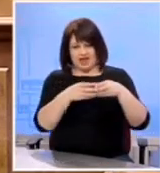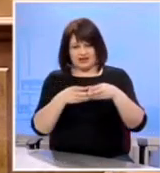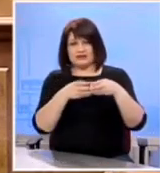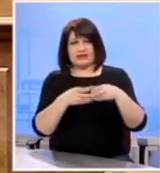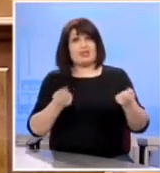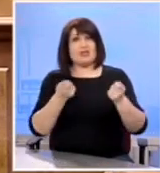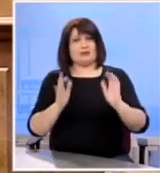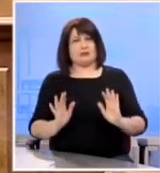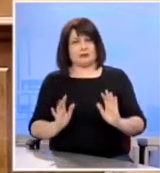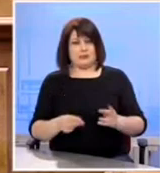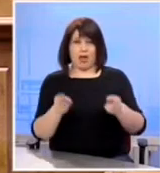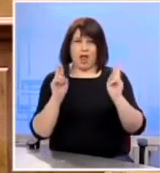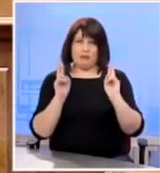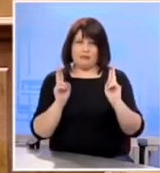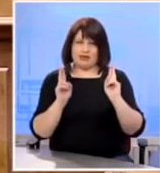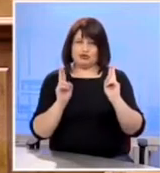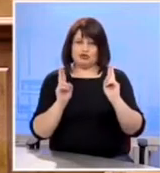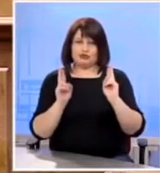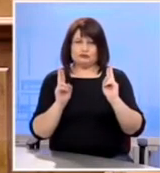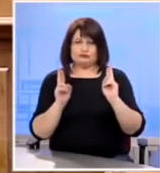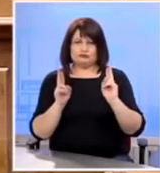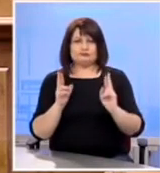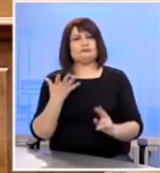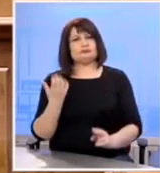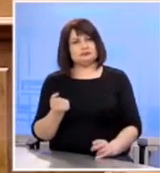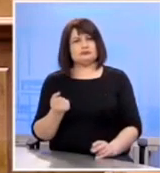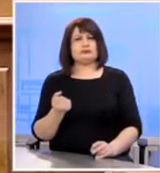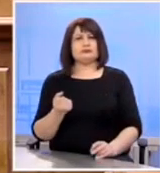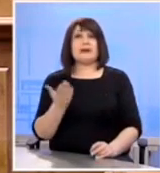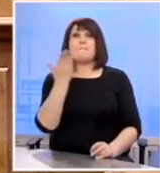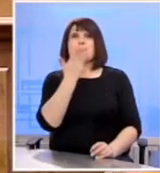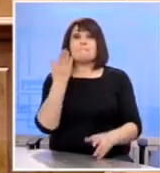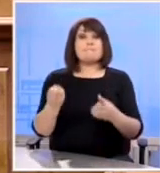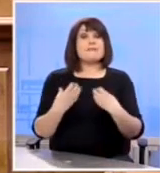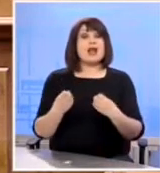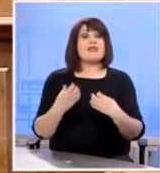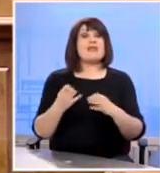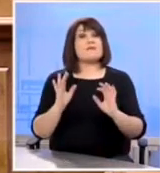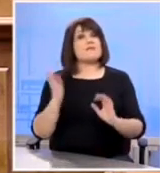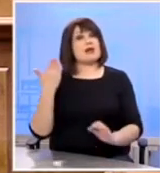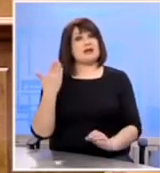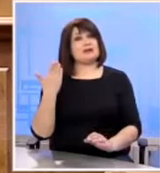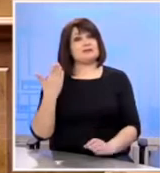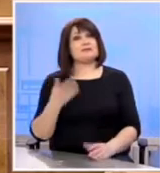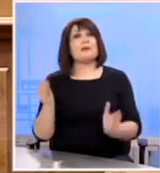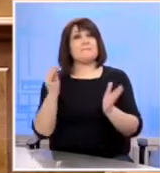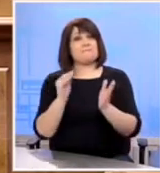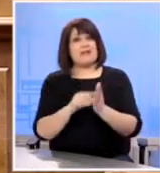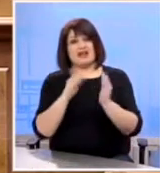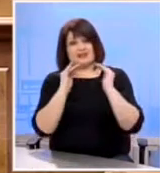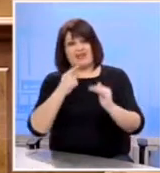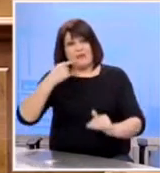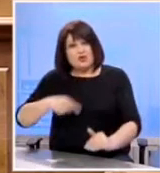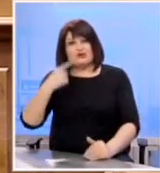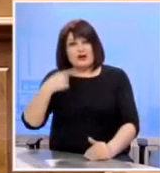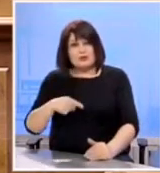πλειοψηφία. Ελπίζω να έχουμε και κάποια διδάγματα από το πρόσφατο παρελθόν και να μην ξαναπροσβληθούν οι